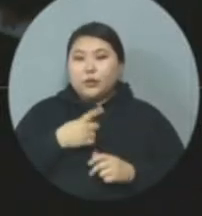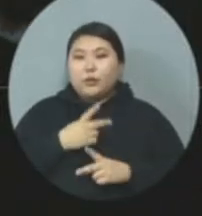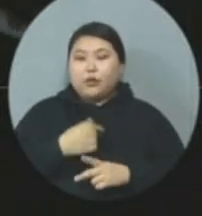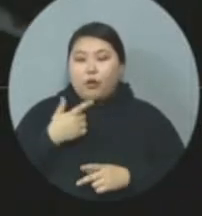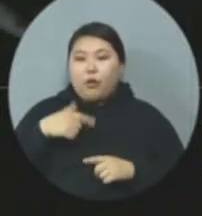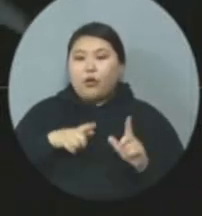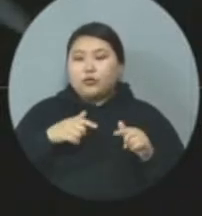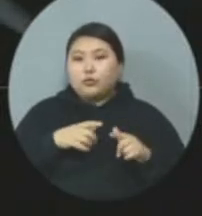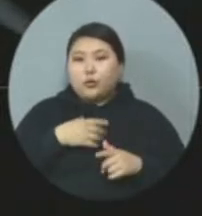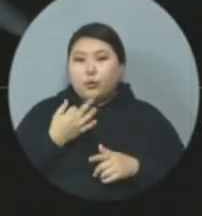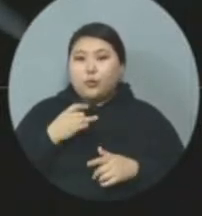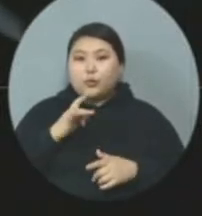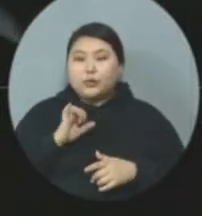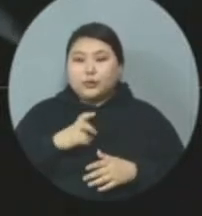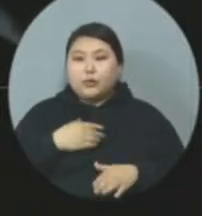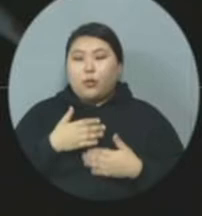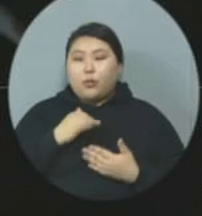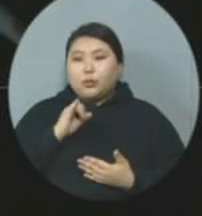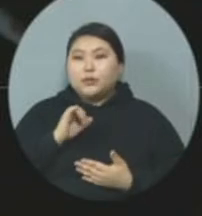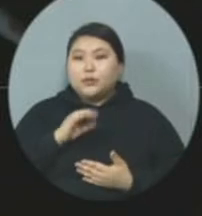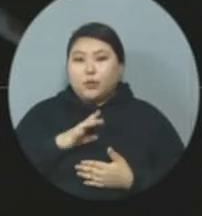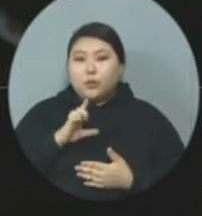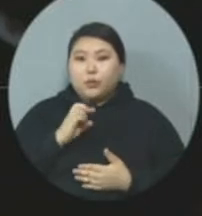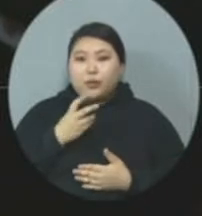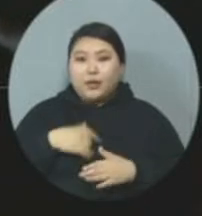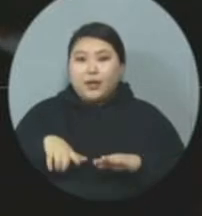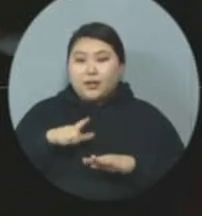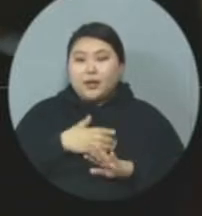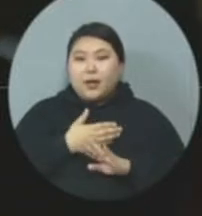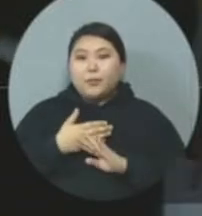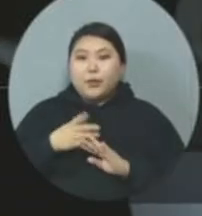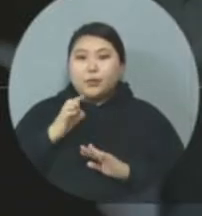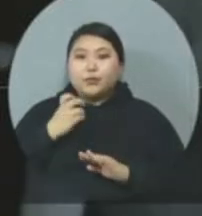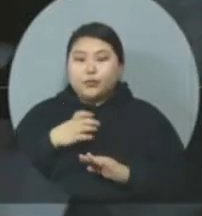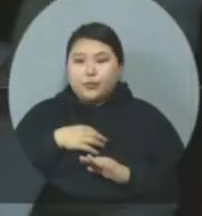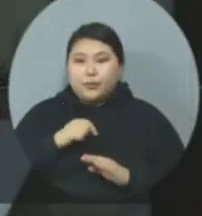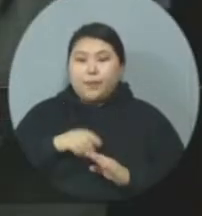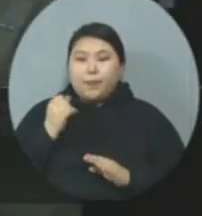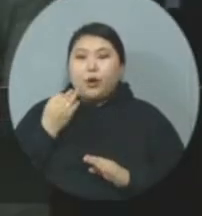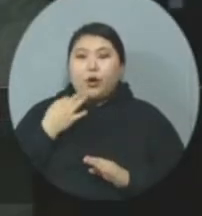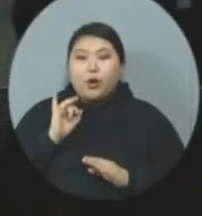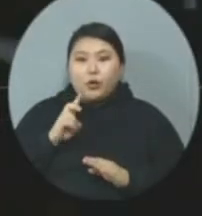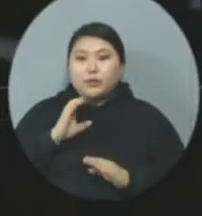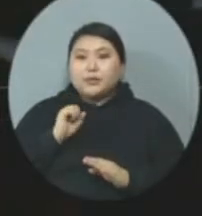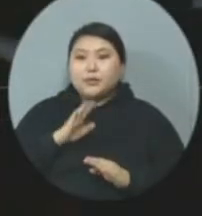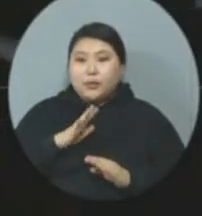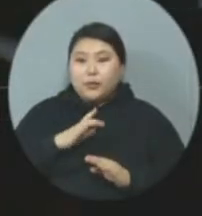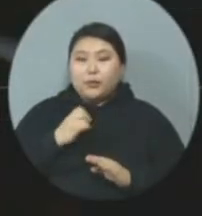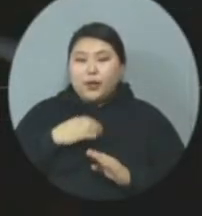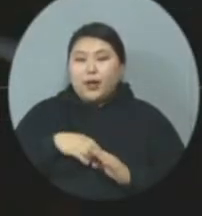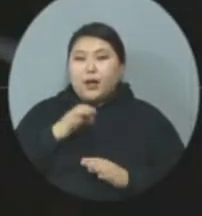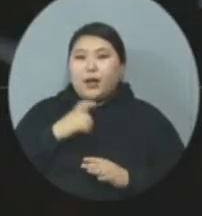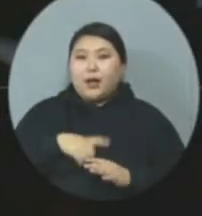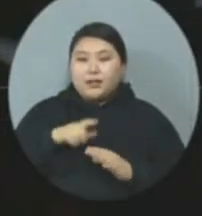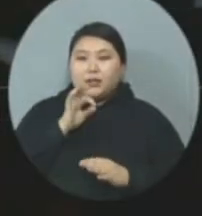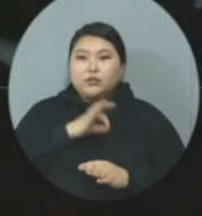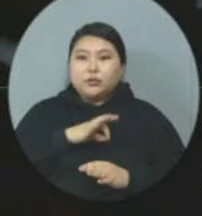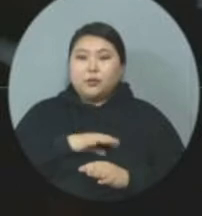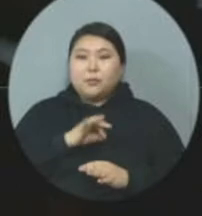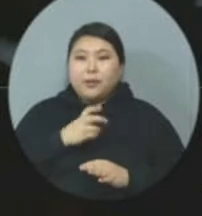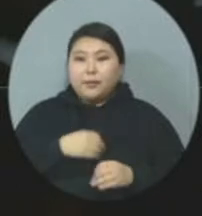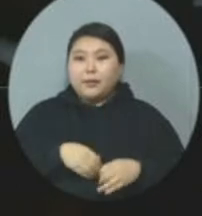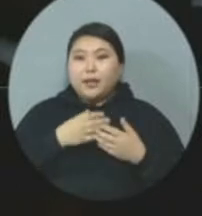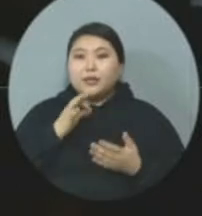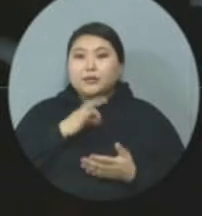мөрний урсгал бүрэлдэг их усны сан бүхий газрын хамгаалтын бүс Айнс сан бүхий газрын одоо газар ташкын хэмжээ хайх